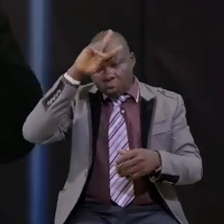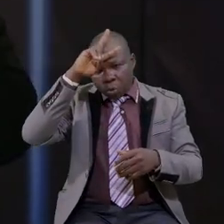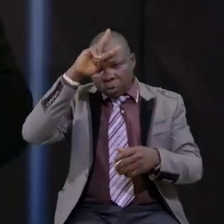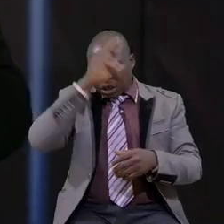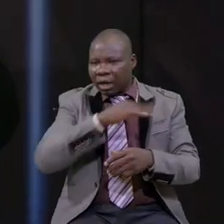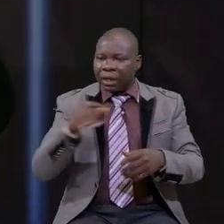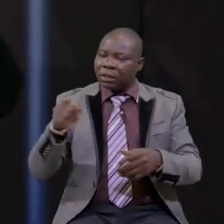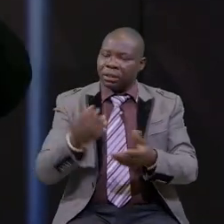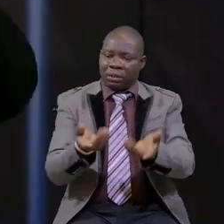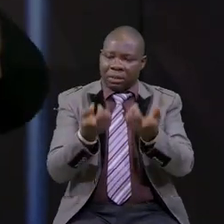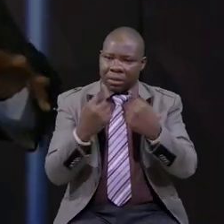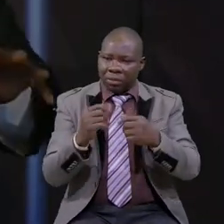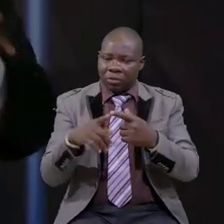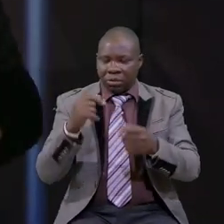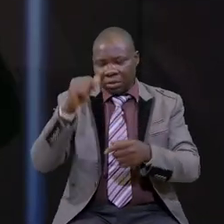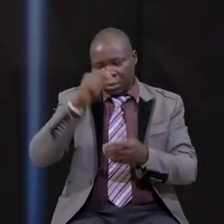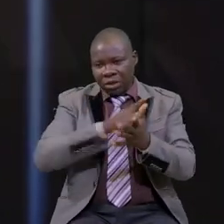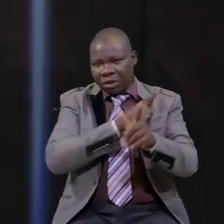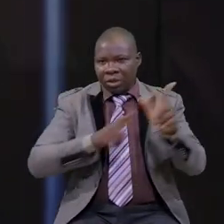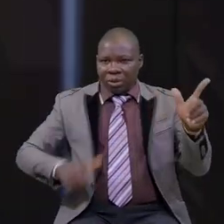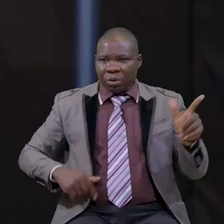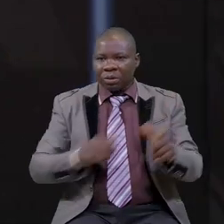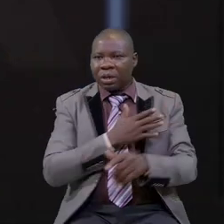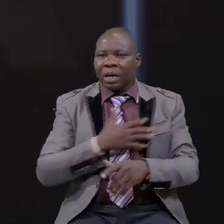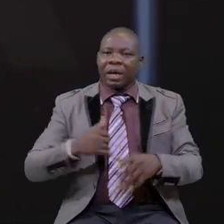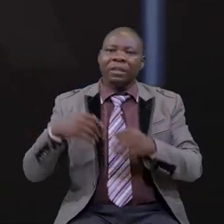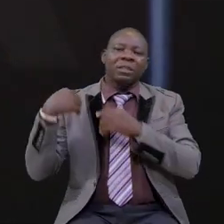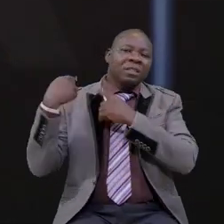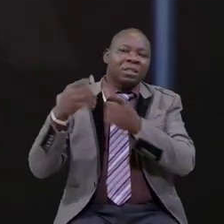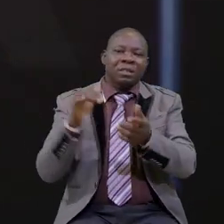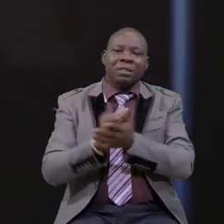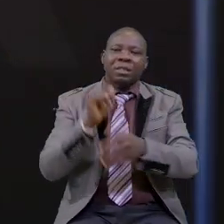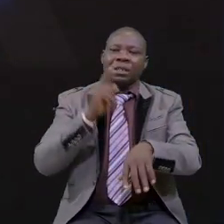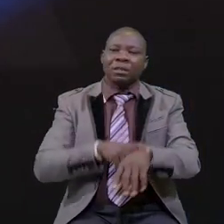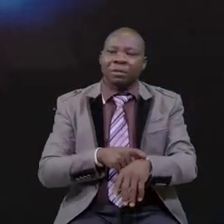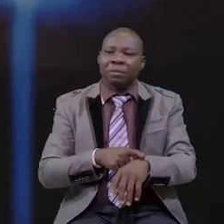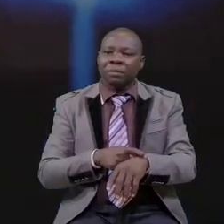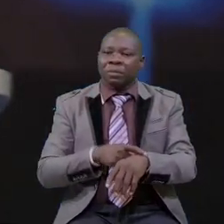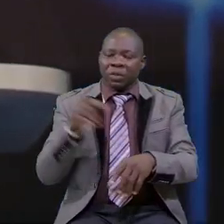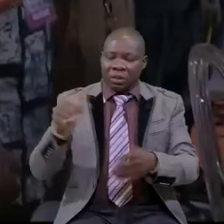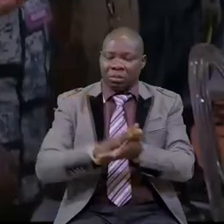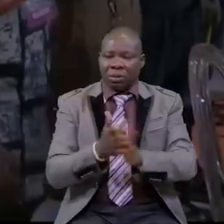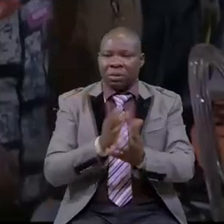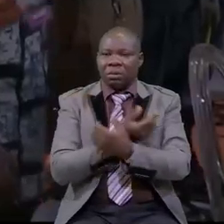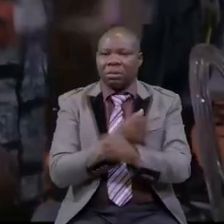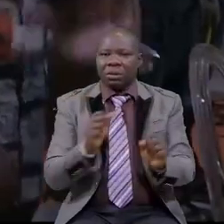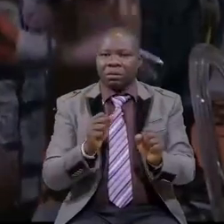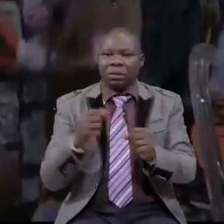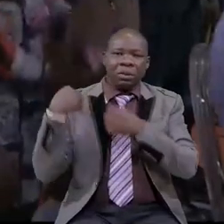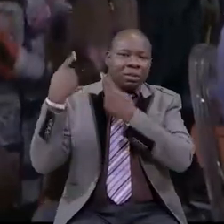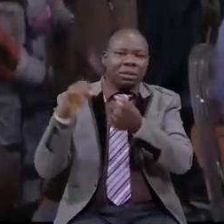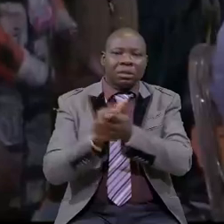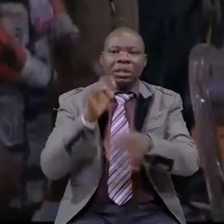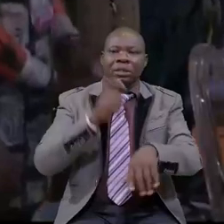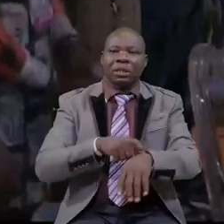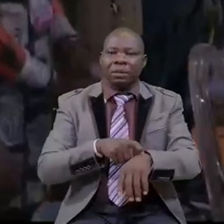il a donné sa vie au Seigneur. Et Christ a été établi dans ce foyer-là. Et depuis